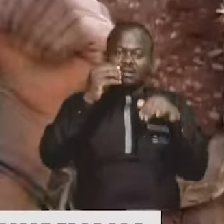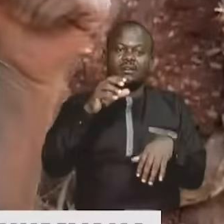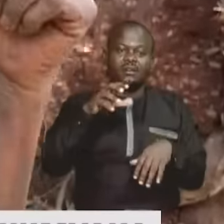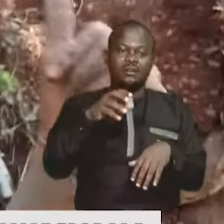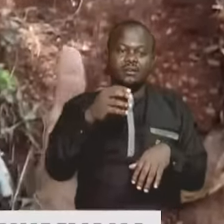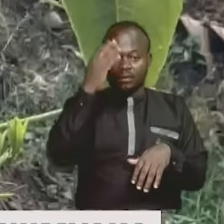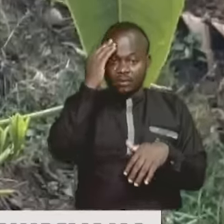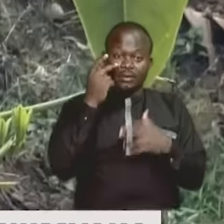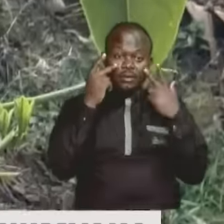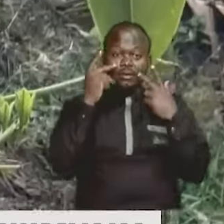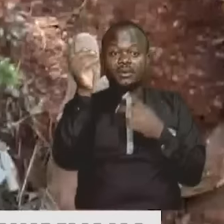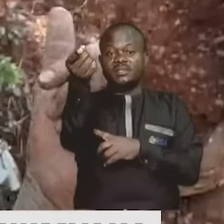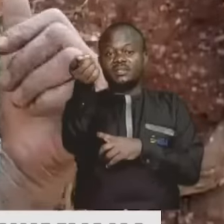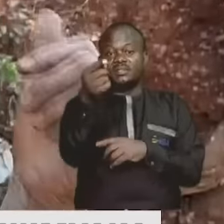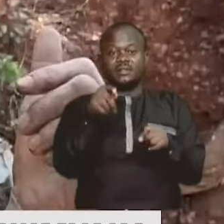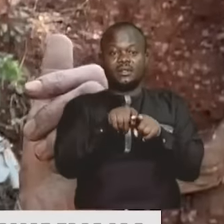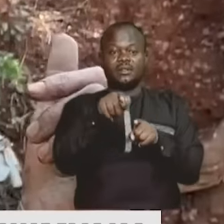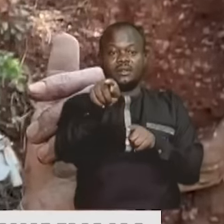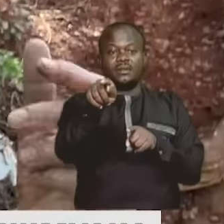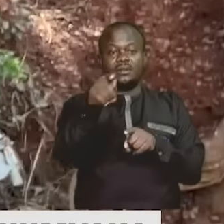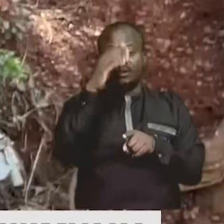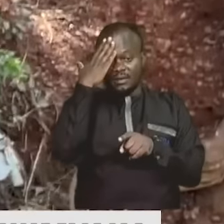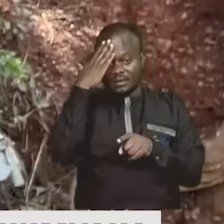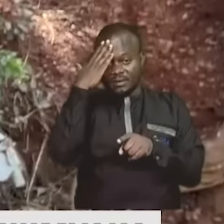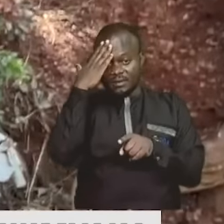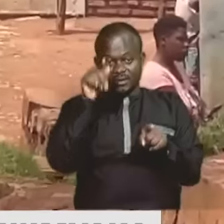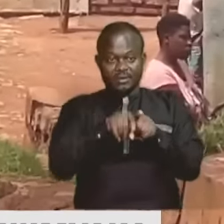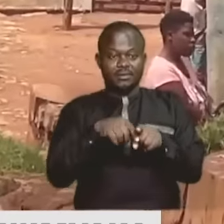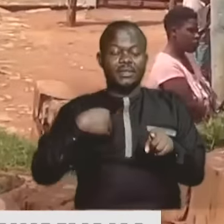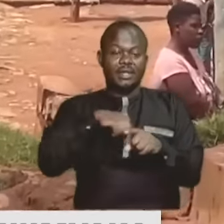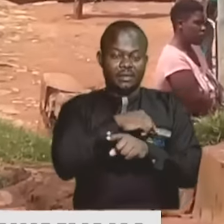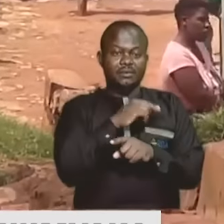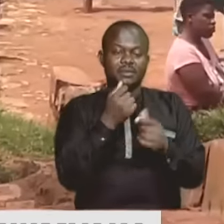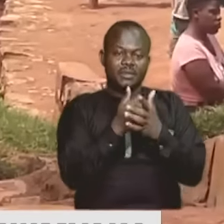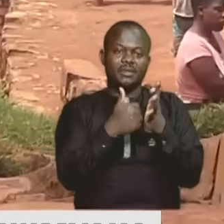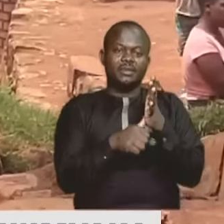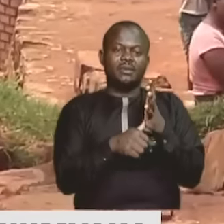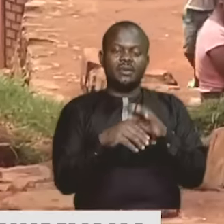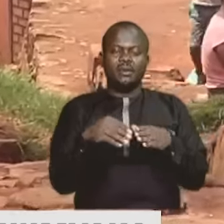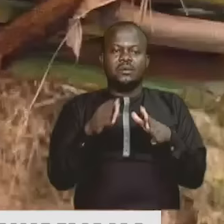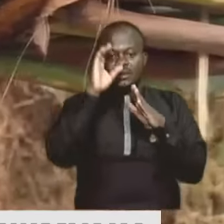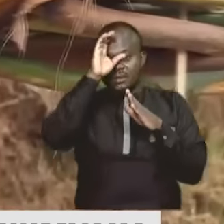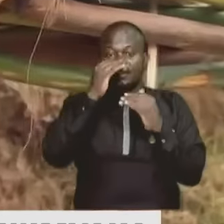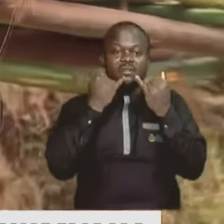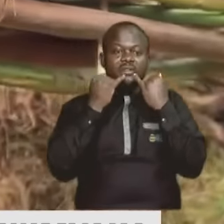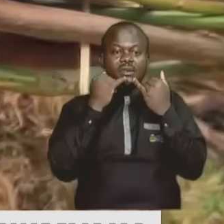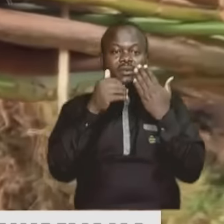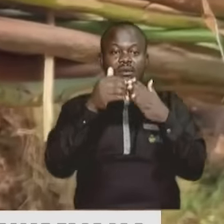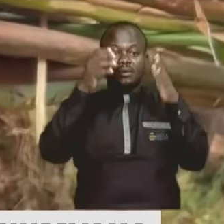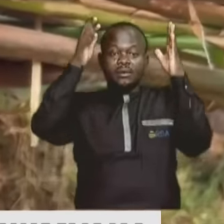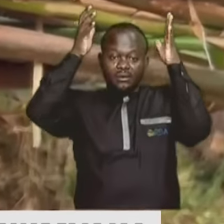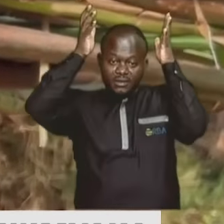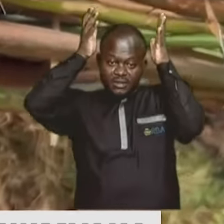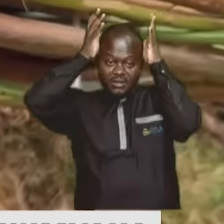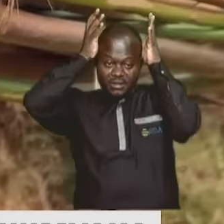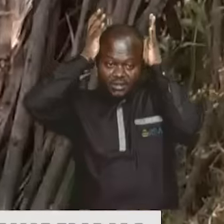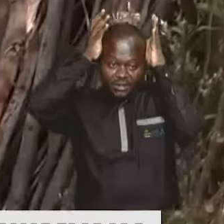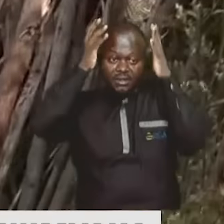buriya mbonye uwandagiriye avoka kuriya nkamumenya nanjye twagira nayo. Mu nzira dutara amakuru duhuye n'uwikoreye umuba